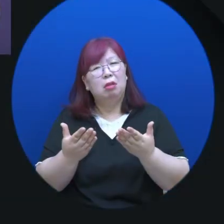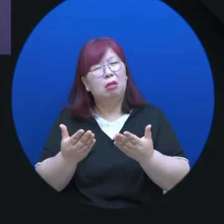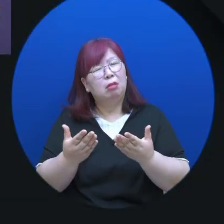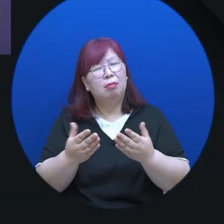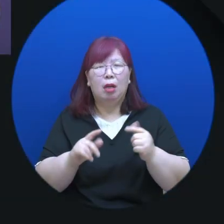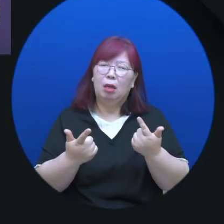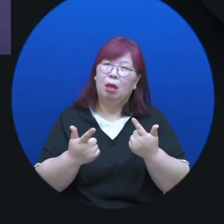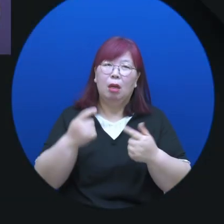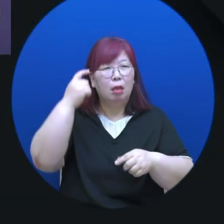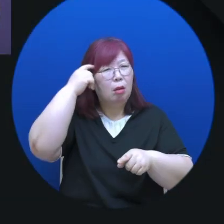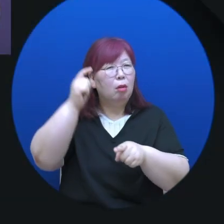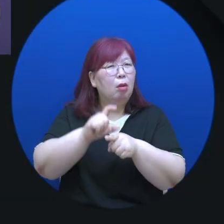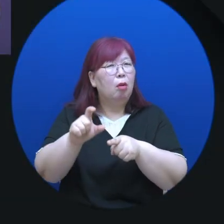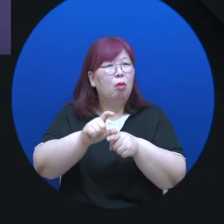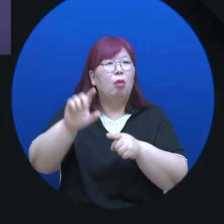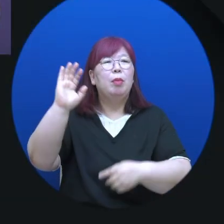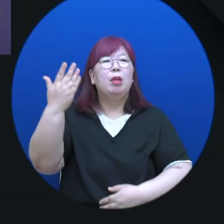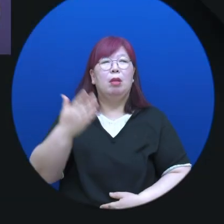아닐까?